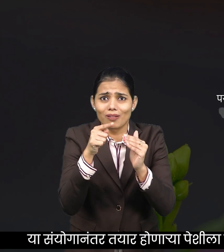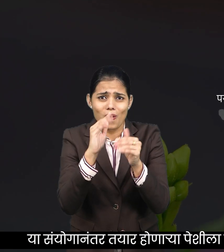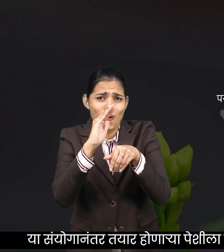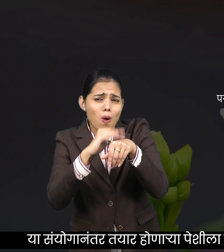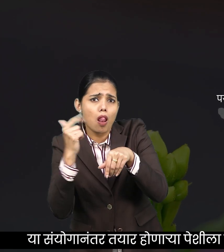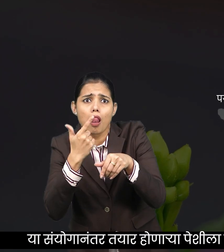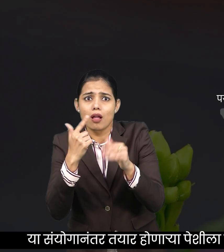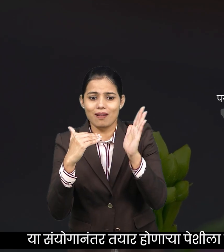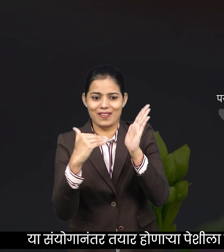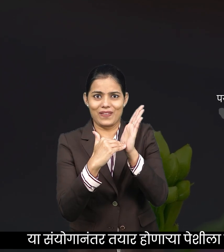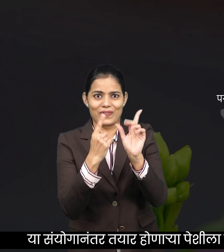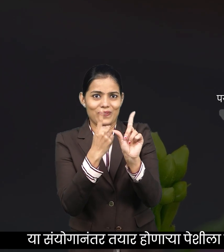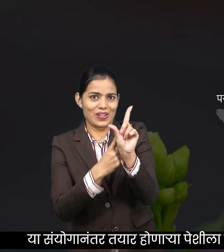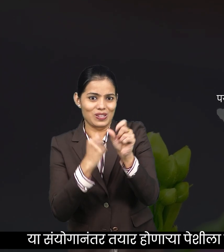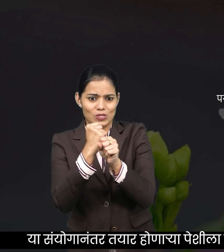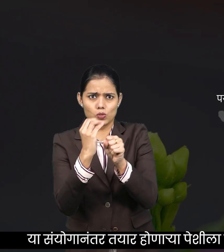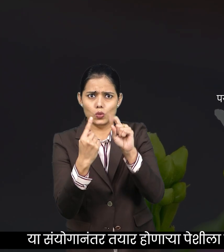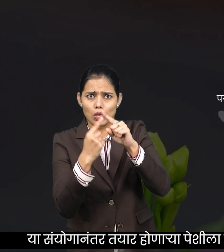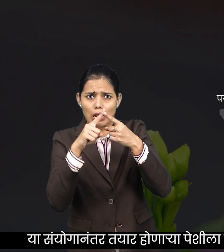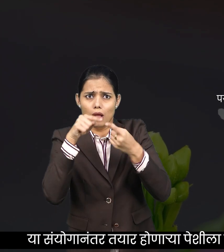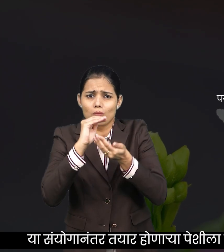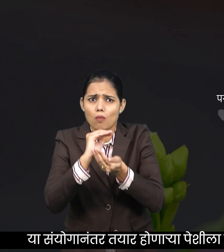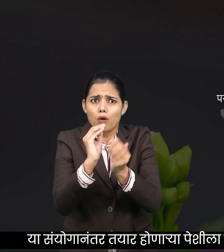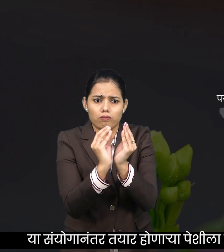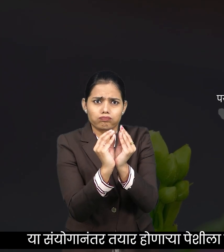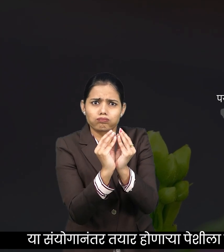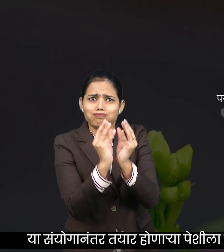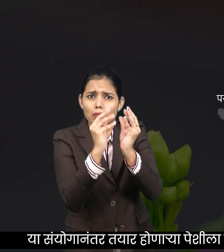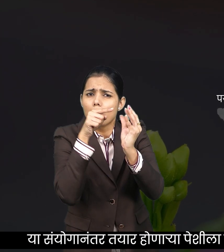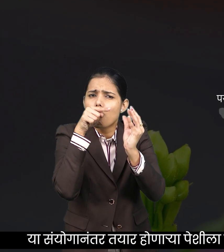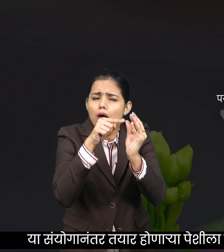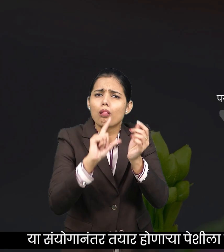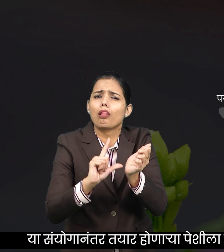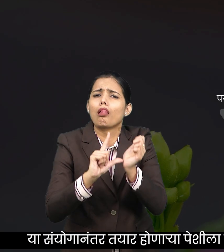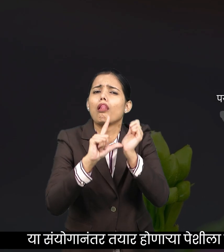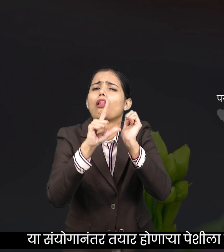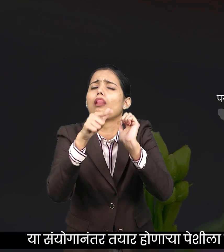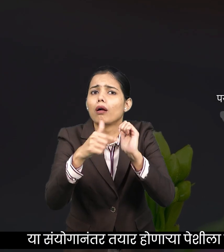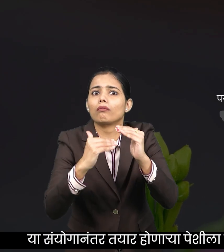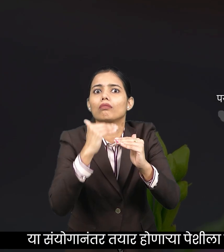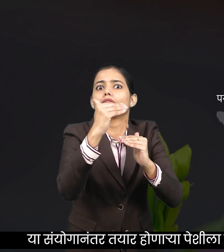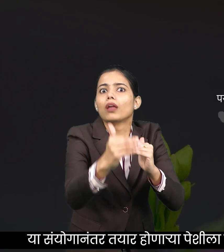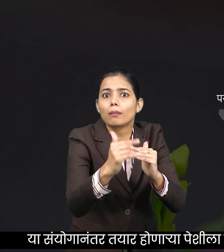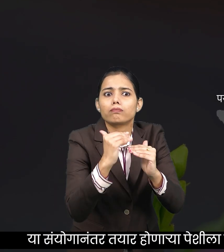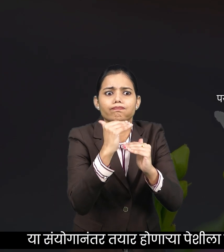पेशीला झायगोट म्हणतात, जे नंतर गर्भात विकसित